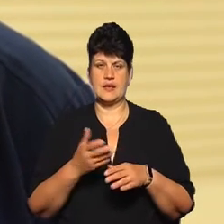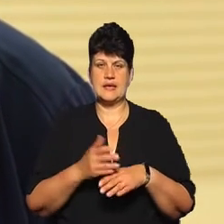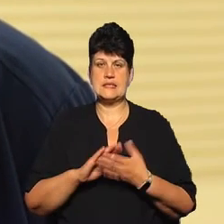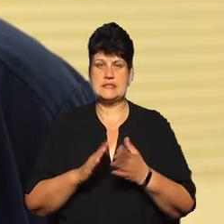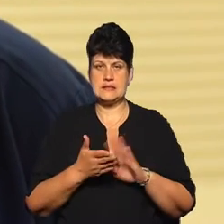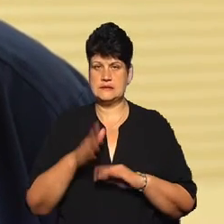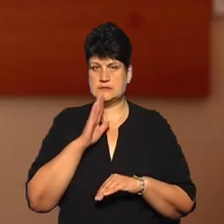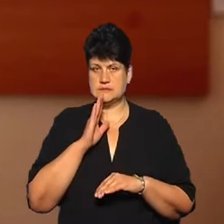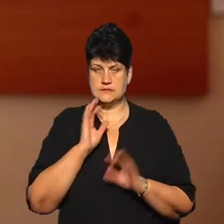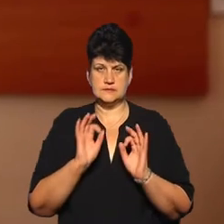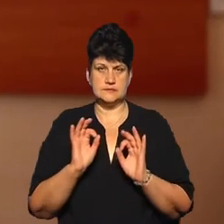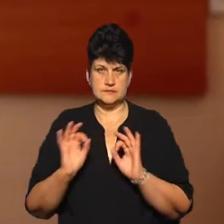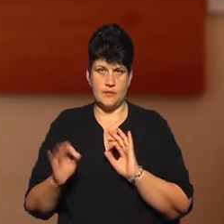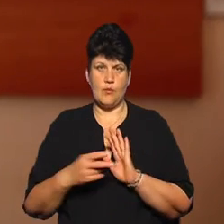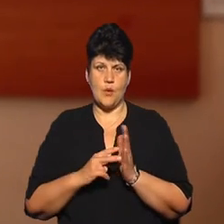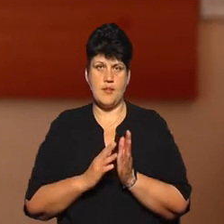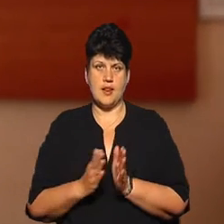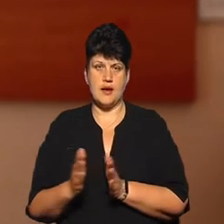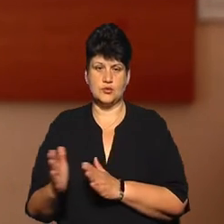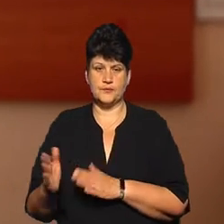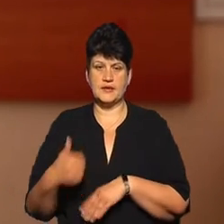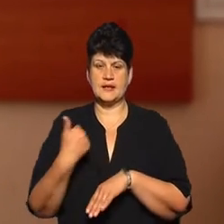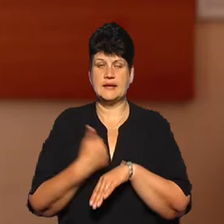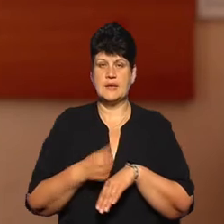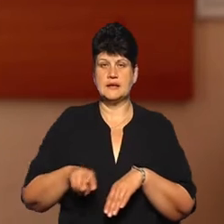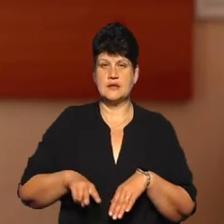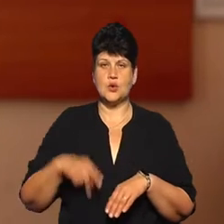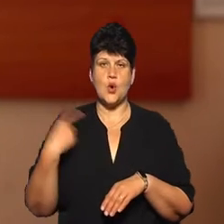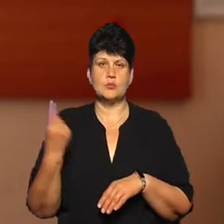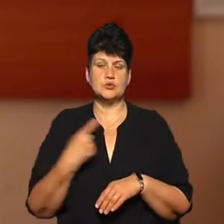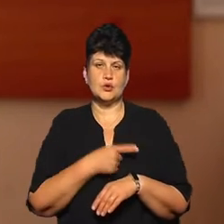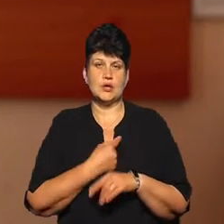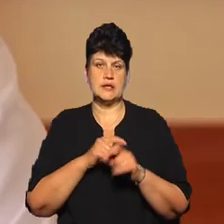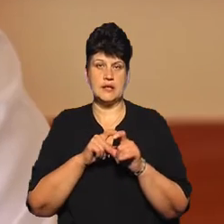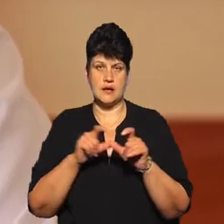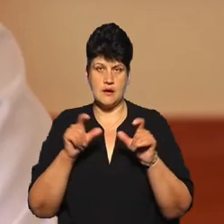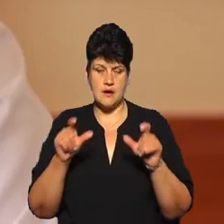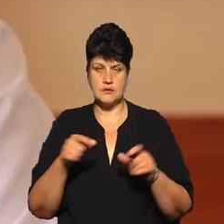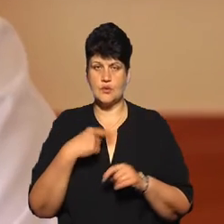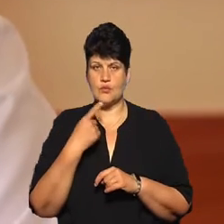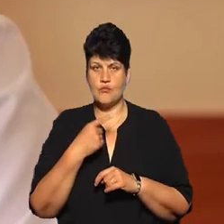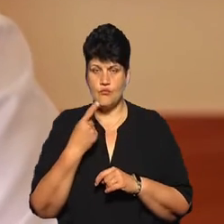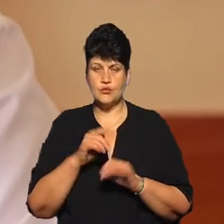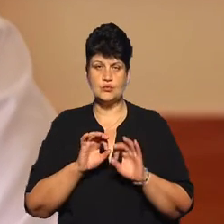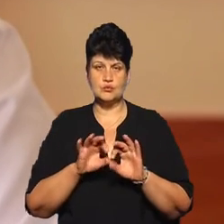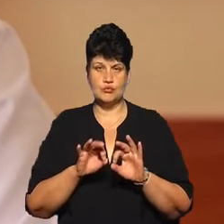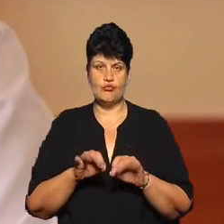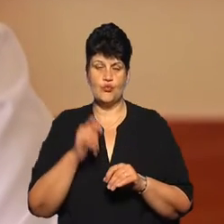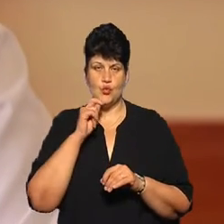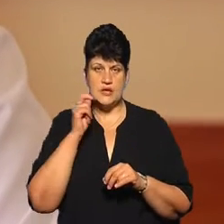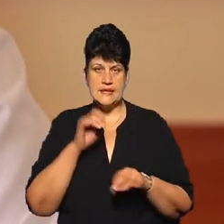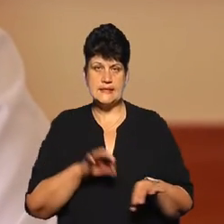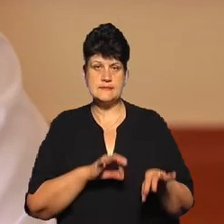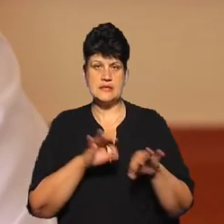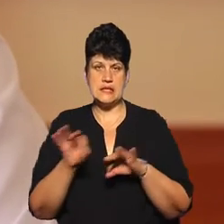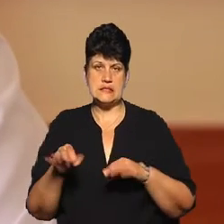задовільний, йде по плану. Генеральний директор обласної лікарні Василь Бліхар розповів, в Україні трансплантація нирок потрібна